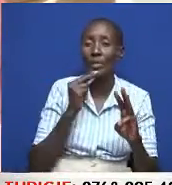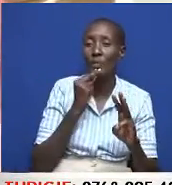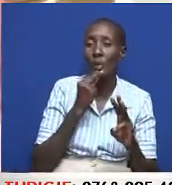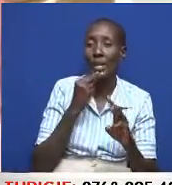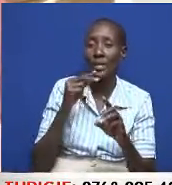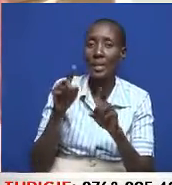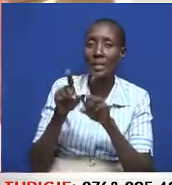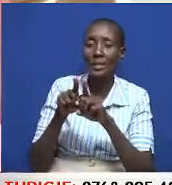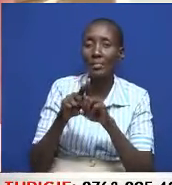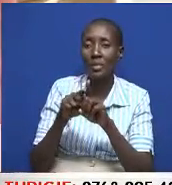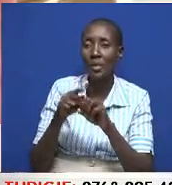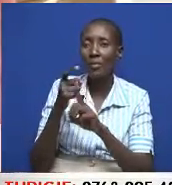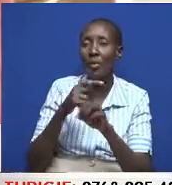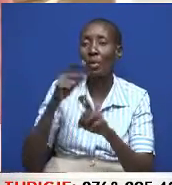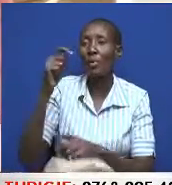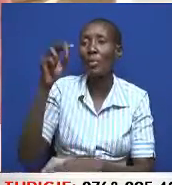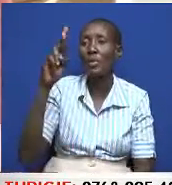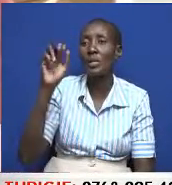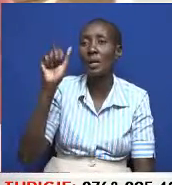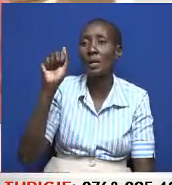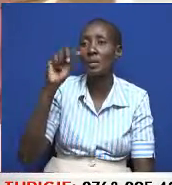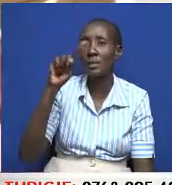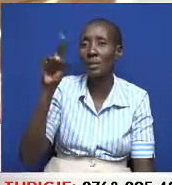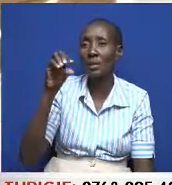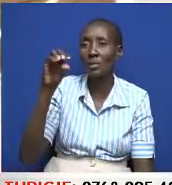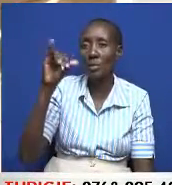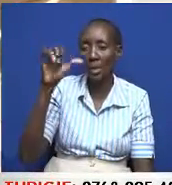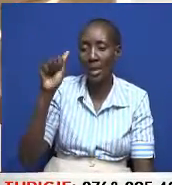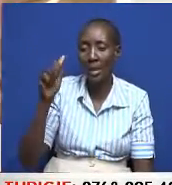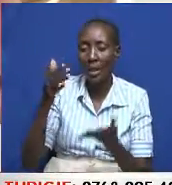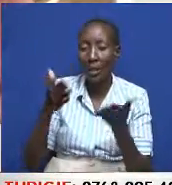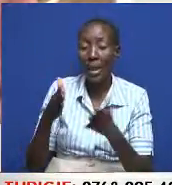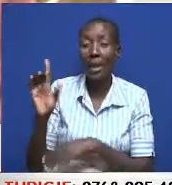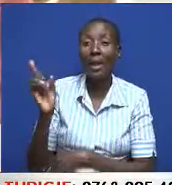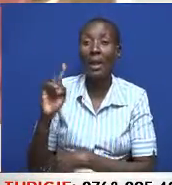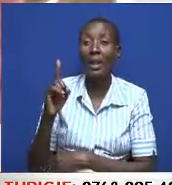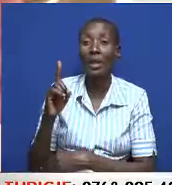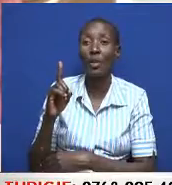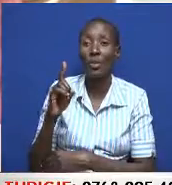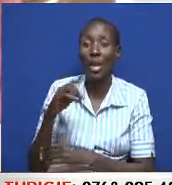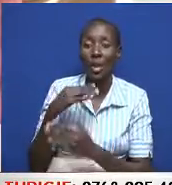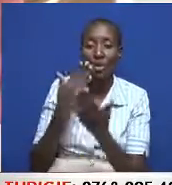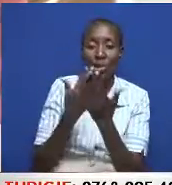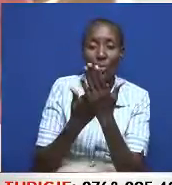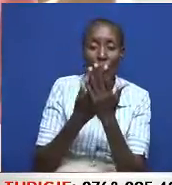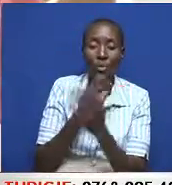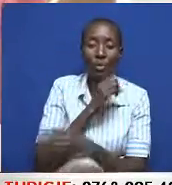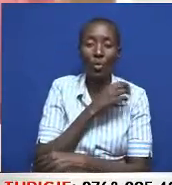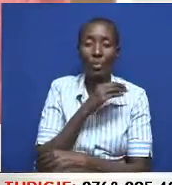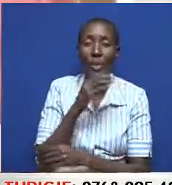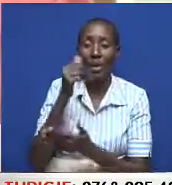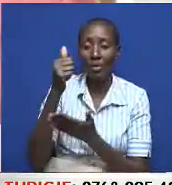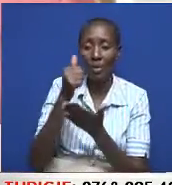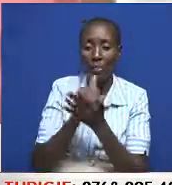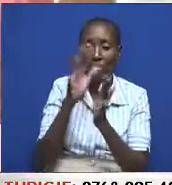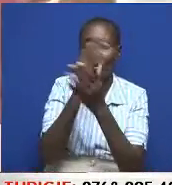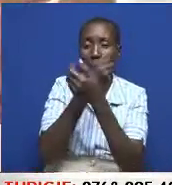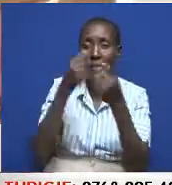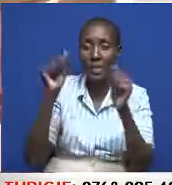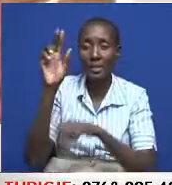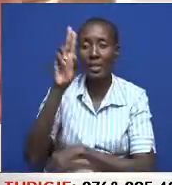Nzoia. Wameweza basi kukita kambi siku ya leo hapa jijini Nairobi basi kuweza kuleta malalamishi yao kwa ofisi ya Rais Uhuru Kenyatta, kuweza tukulalamikia basi